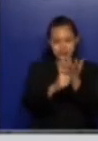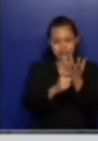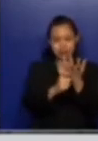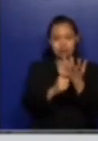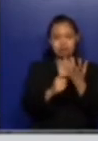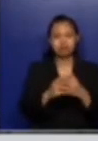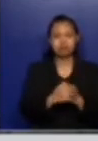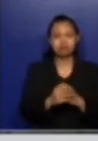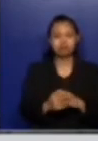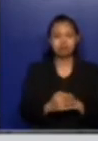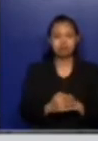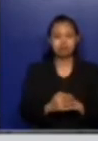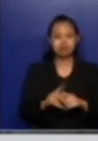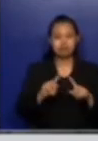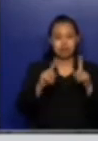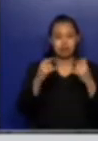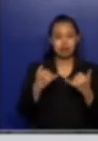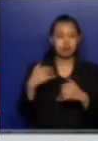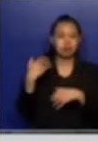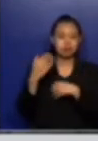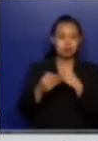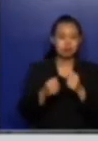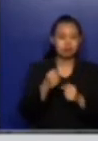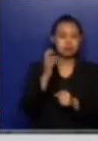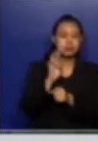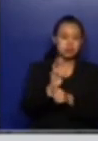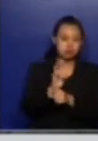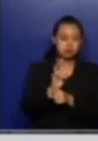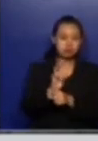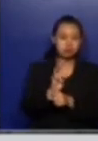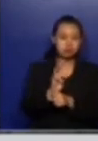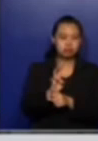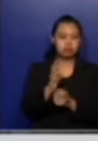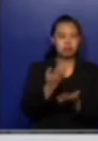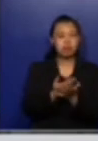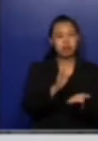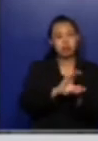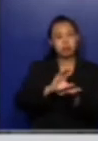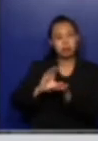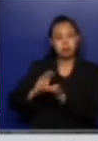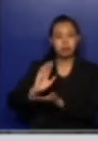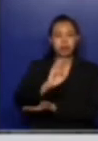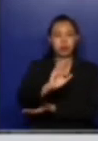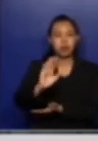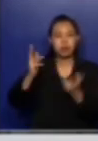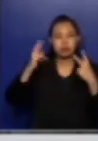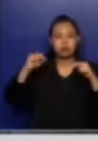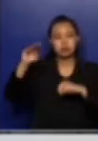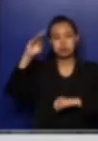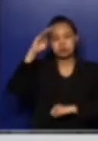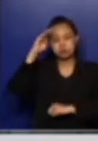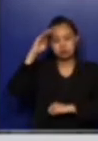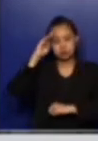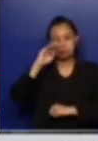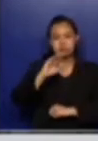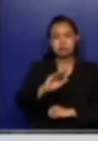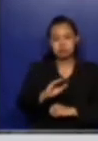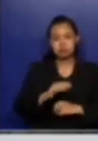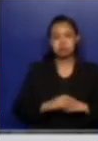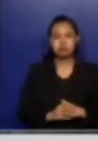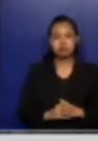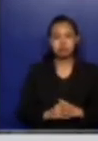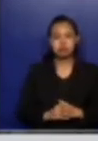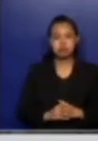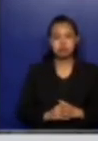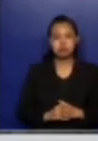ครับ7ปีงบประมาณของท่านประธานท่านพลเอกประยุทธ์จันทร์โอชาตั้ง